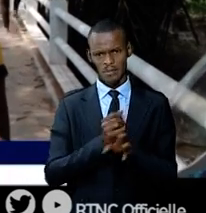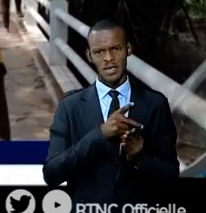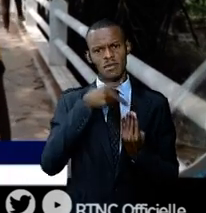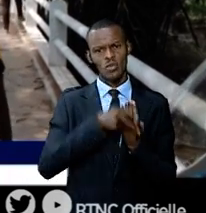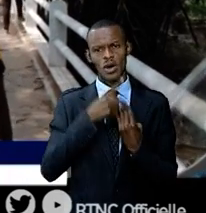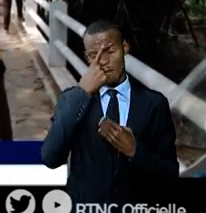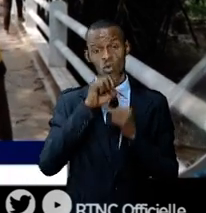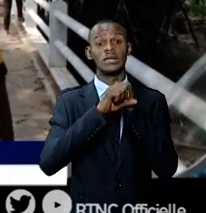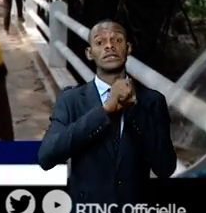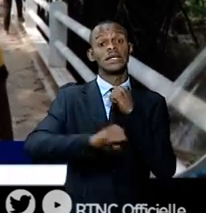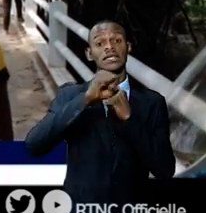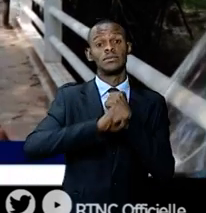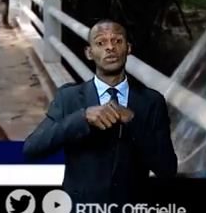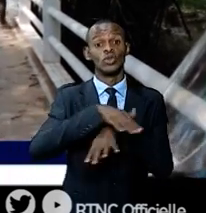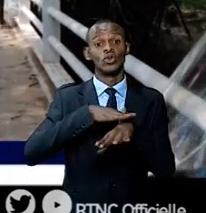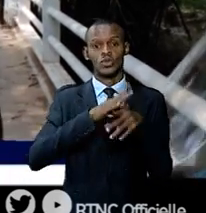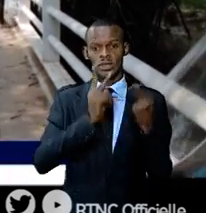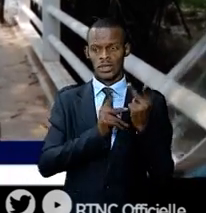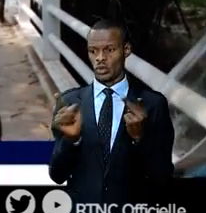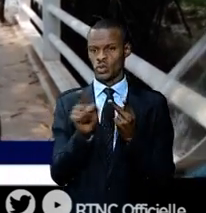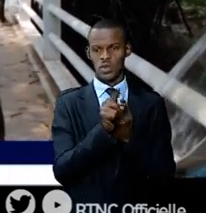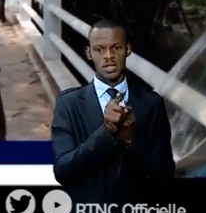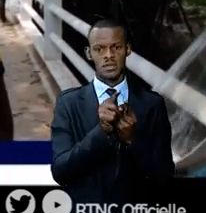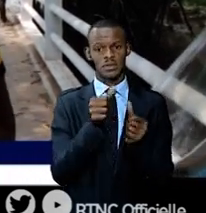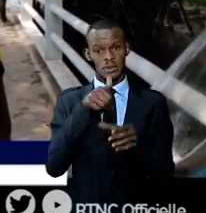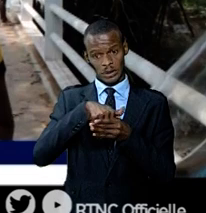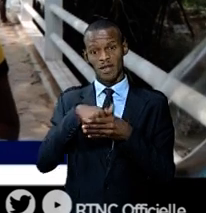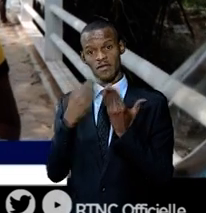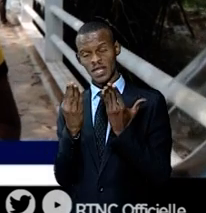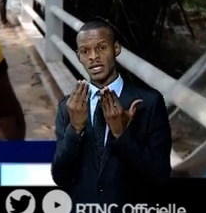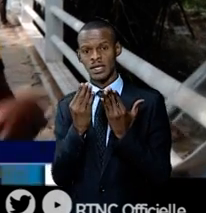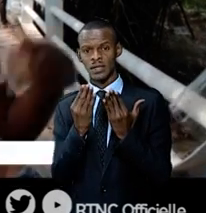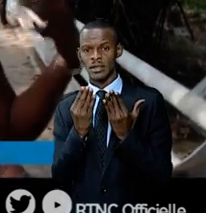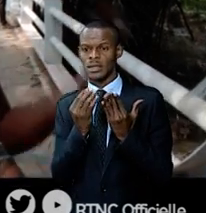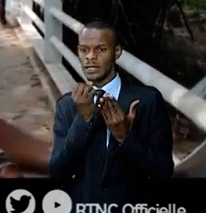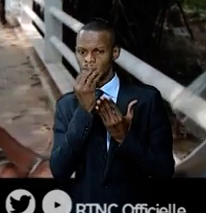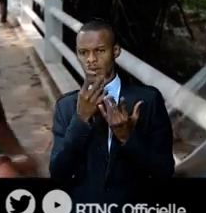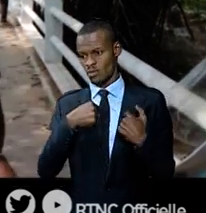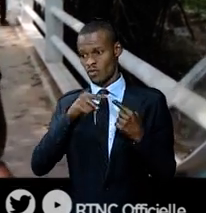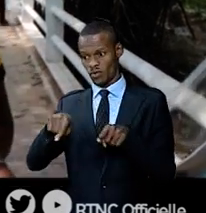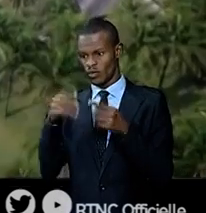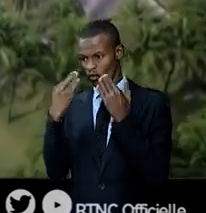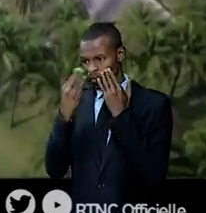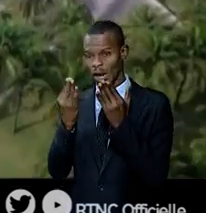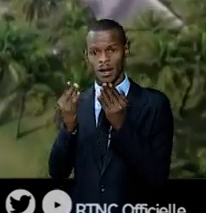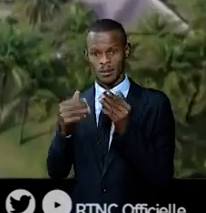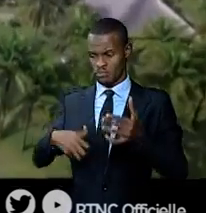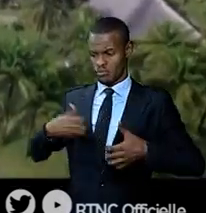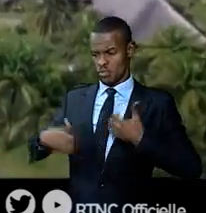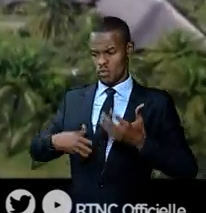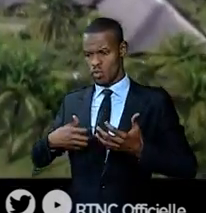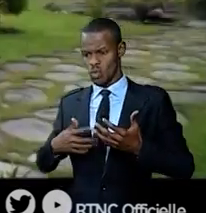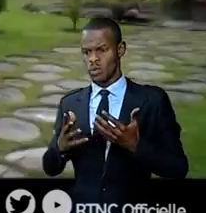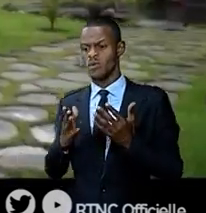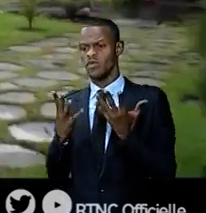sensibilisation sur le tourisme domestique. Comme aujourd'hui on a fait le bonobo, et on va faire le lac de Mavallée, le parc